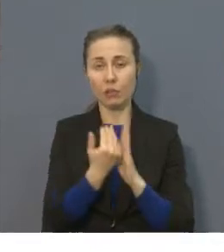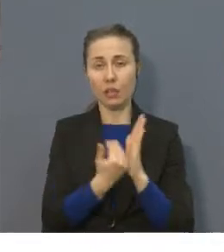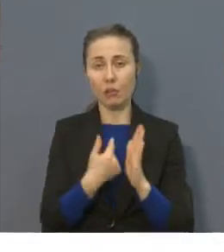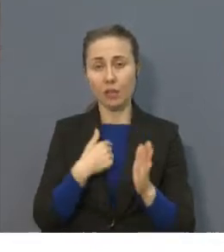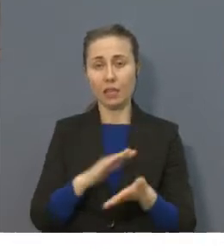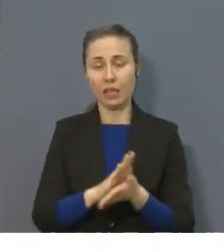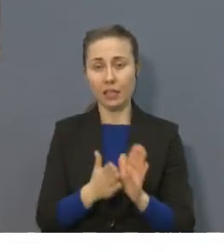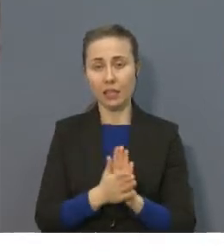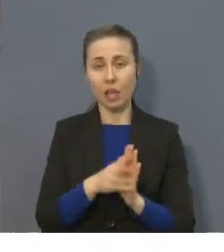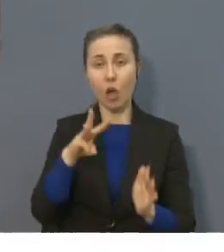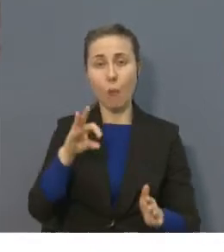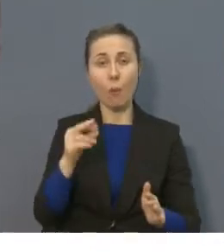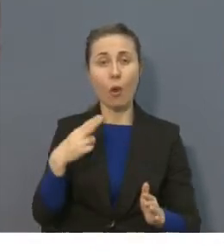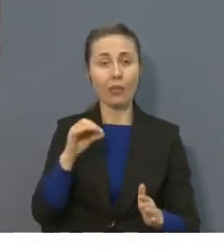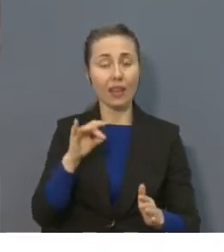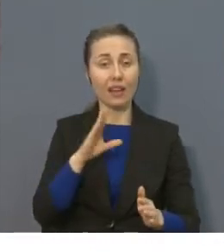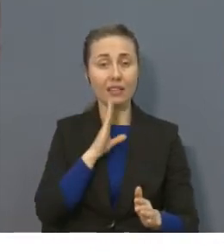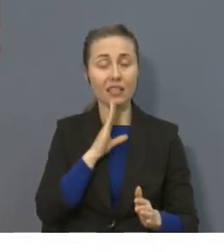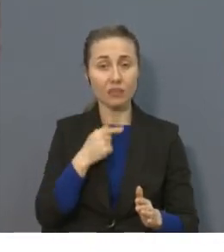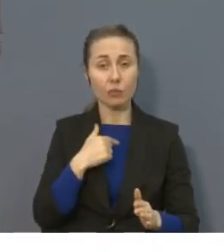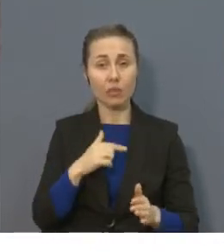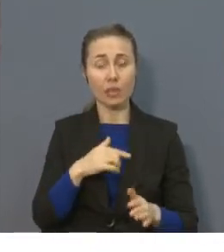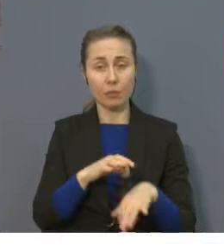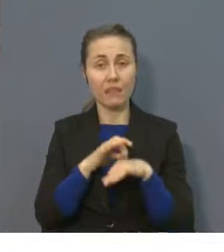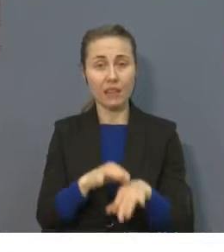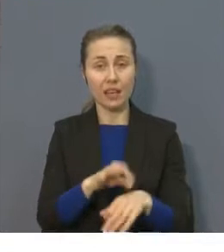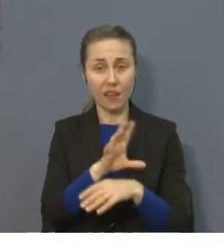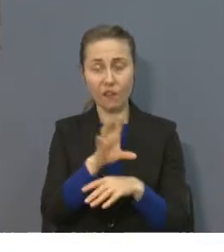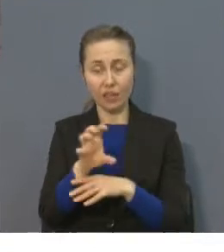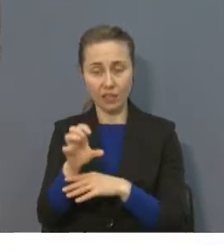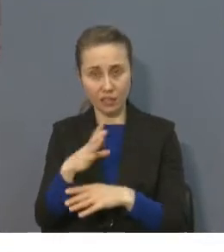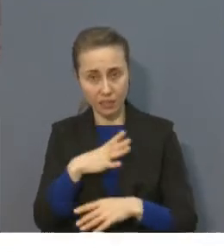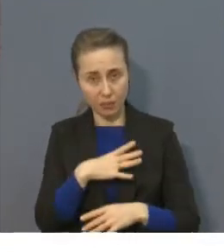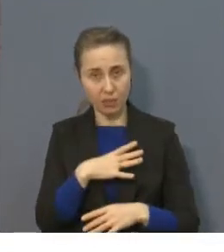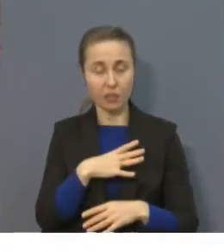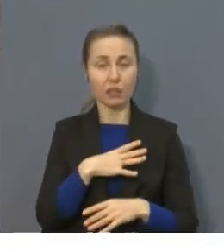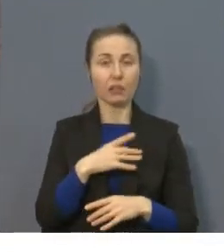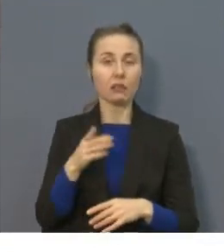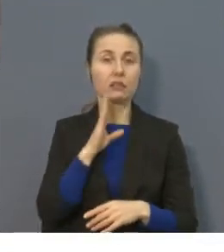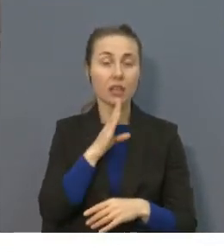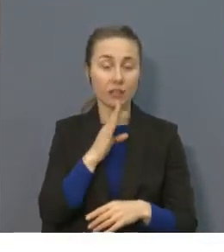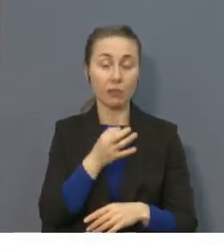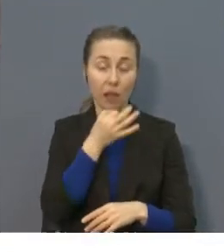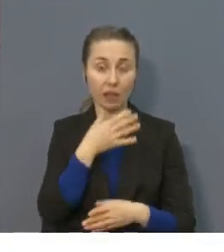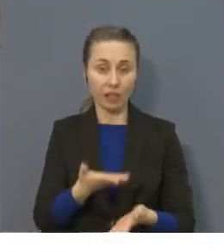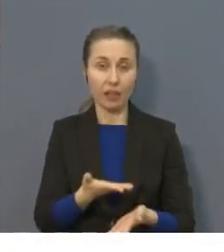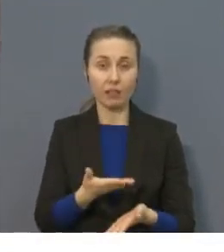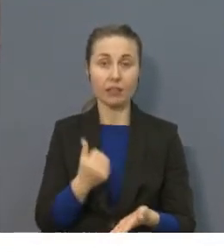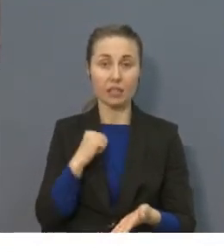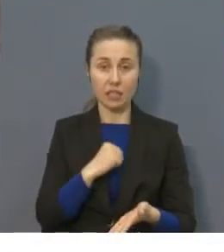болатынбыз. Жаңа тәсіл болып табылады, өйткені пандемияға дейін бұндай фотосессияларды жасау ол